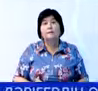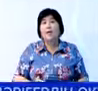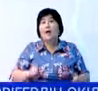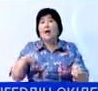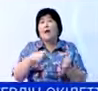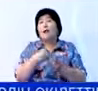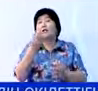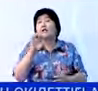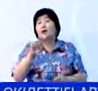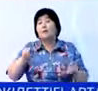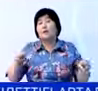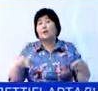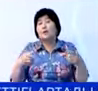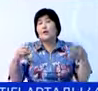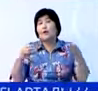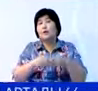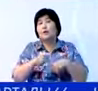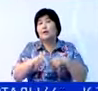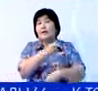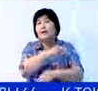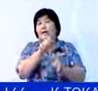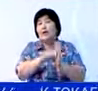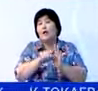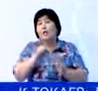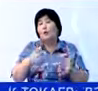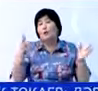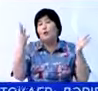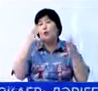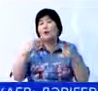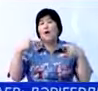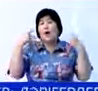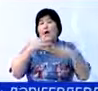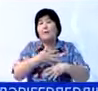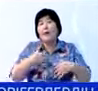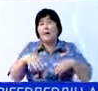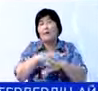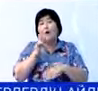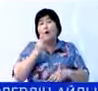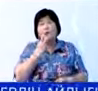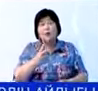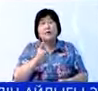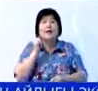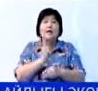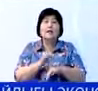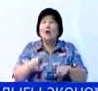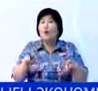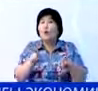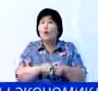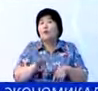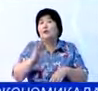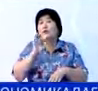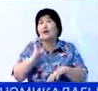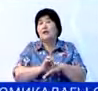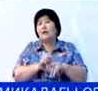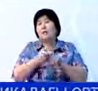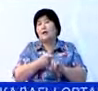Қалалық штаб жанынан құрылған мобильді топ кезекті рейдке шықты. Бұл жолы түнгі мал базарына барды. Көрді, ескерту жасады. Онсыз да эпидемиологиялық